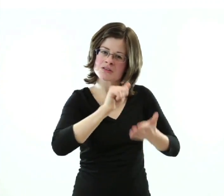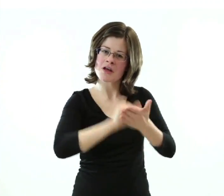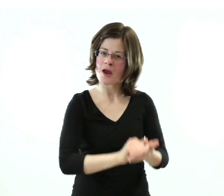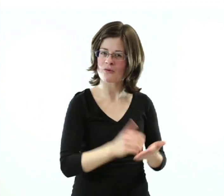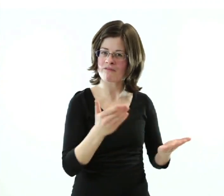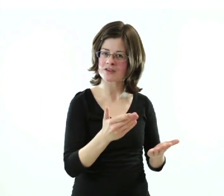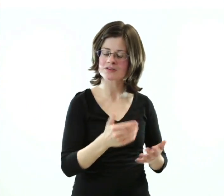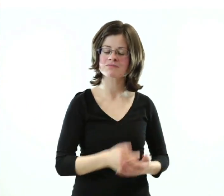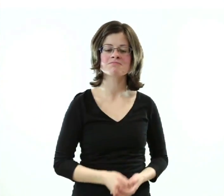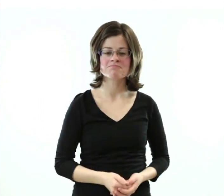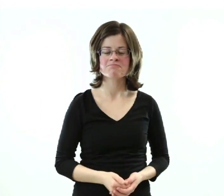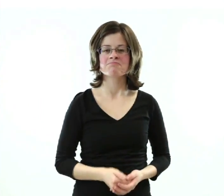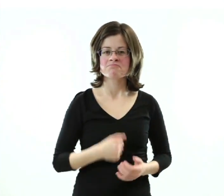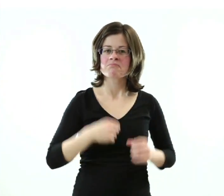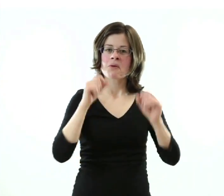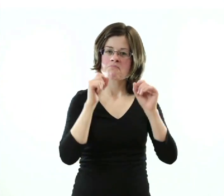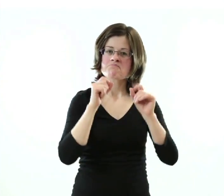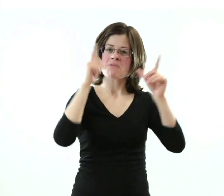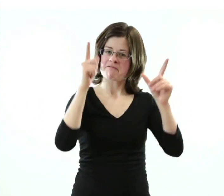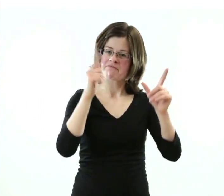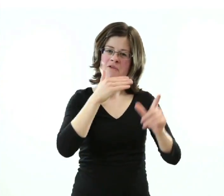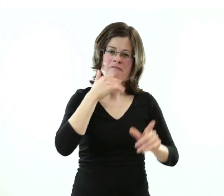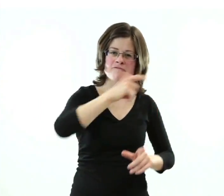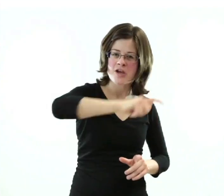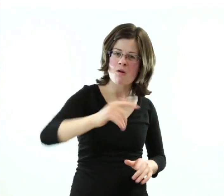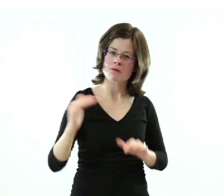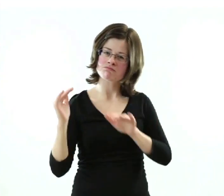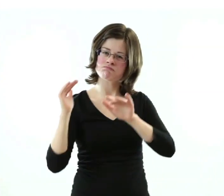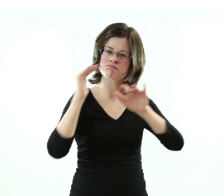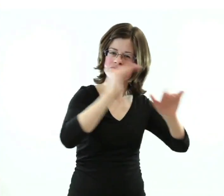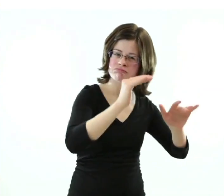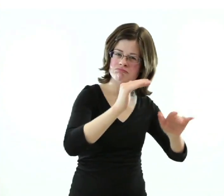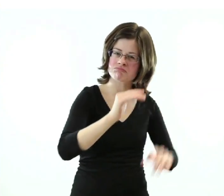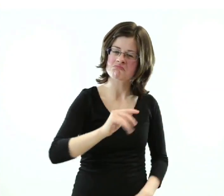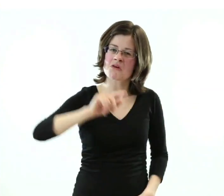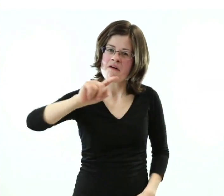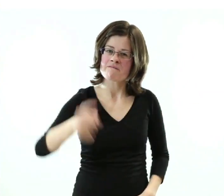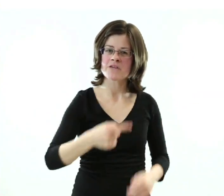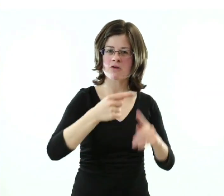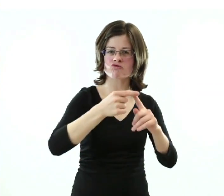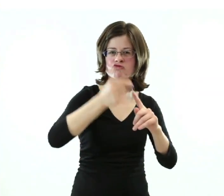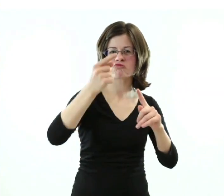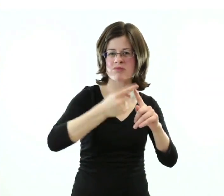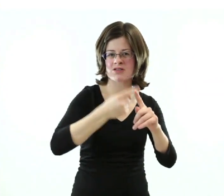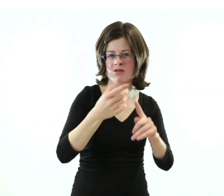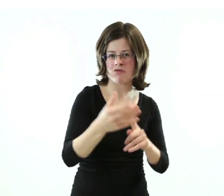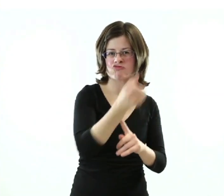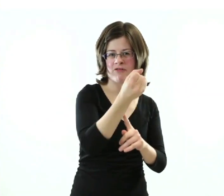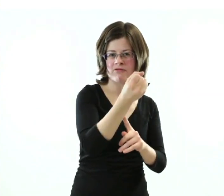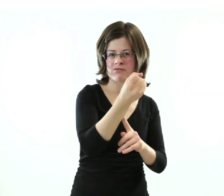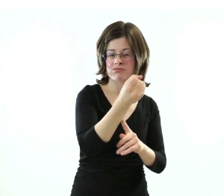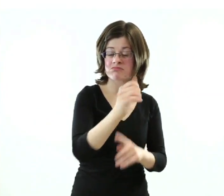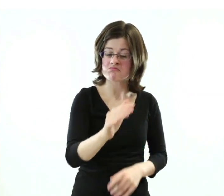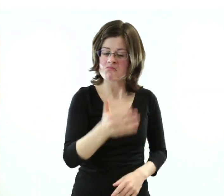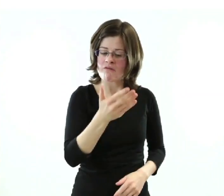Ich bin wieder völlig fasziniert von der großen Resonanz. Es wird wieder einen Besucherrekord geben. Auf der anderen Seite war für mich